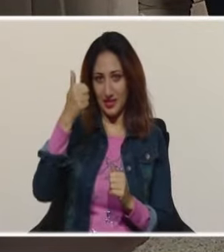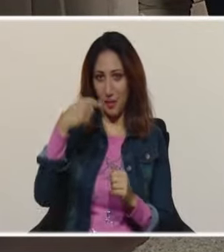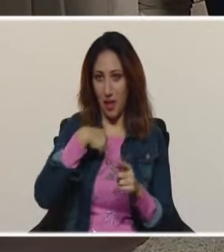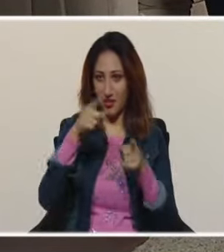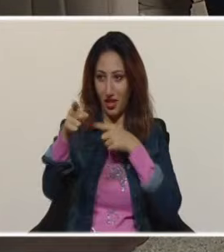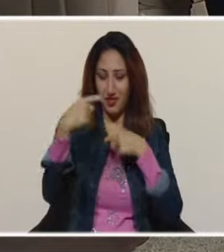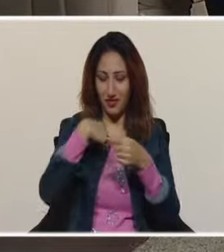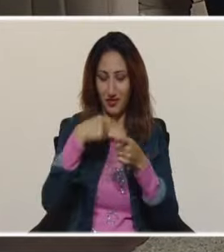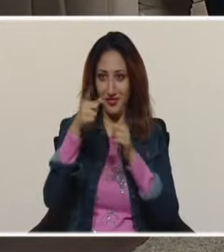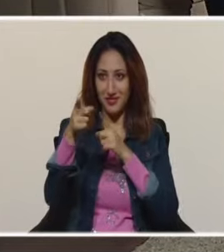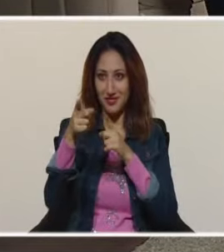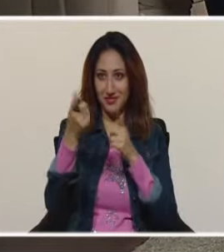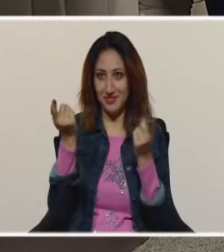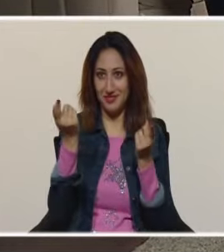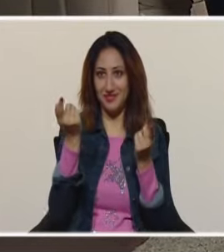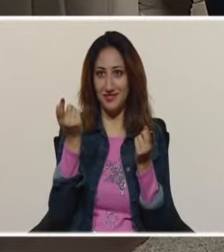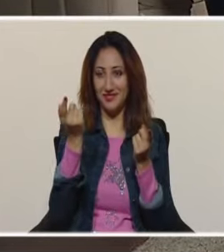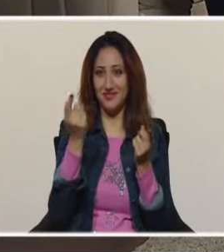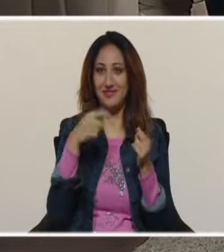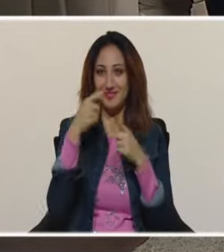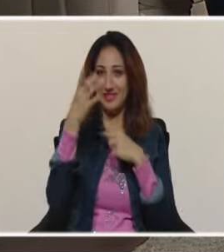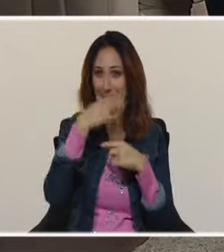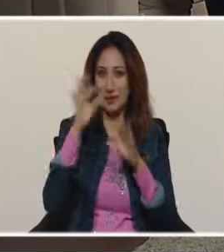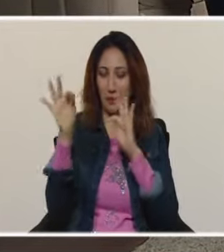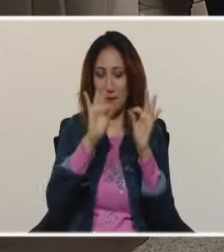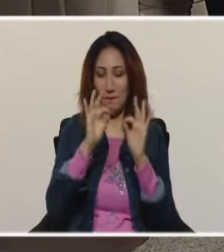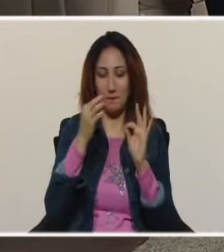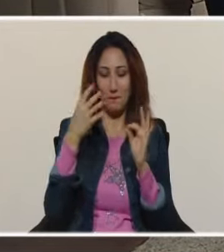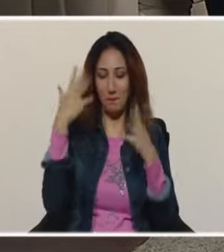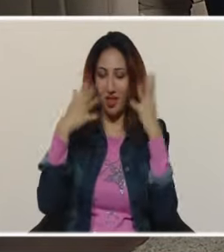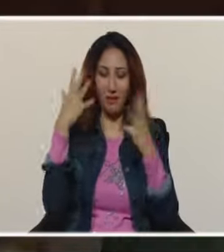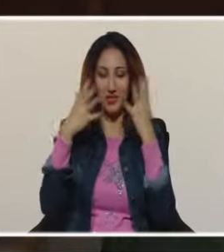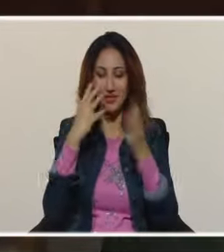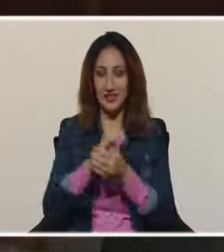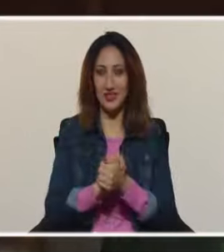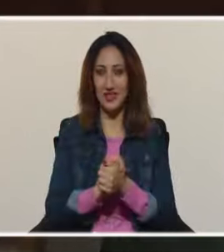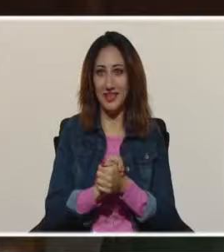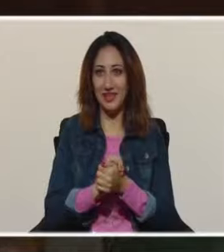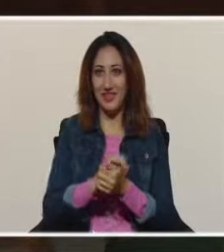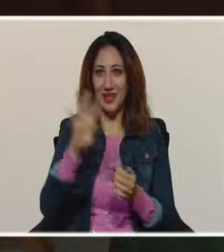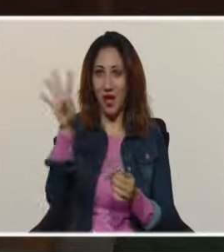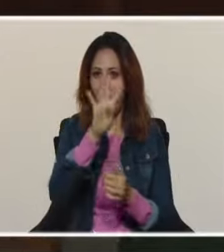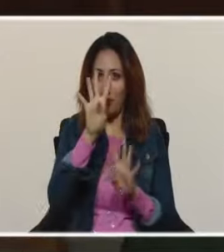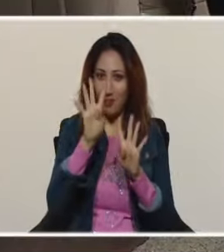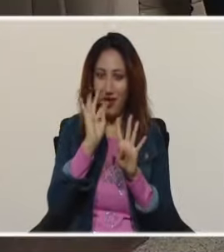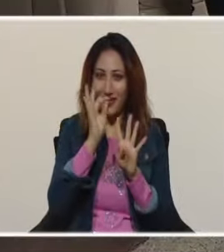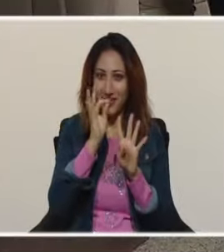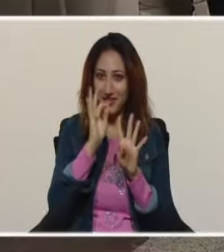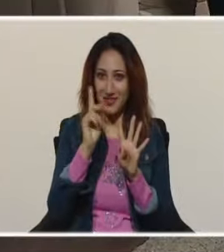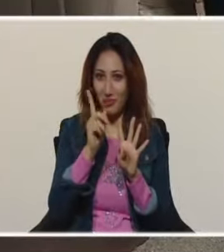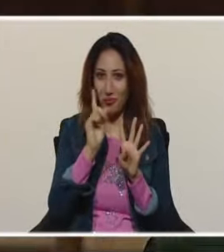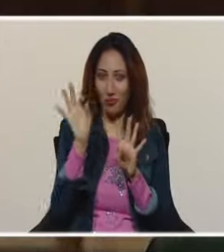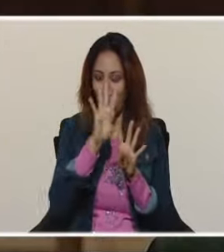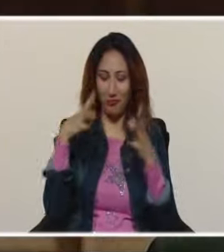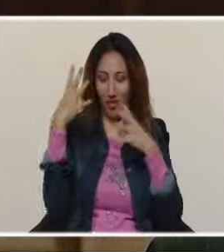ندى. انا نجلاء. يا بنتي انا ندى. ايوه دي ندى وانا نجلاء والله. اسمعوا انتوا الاربعه. مش ناقصكم